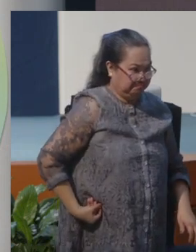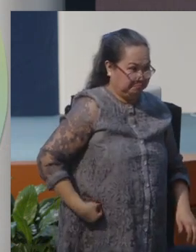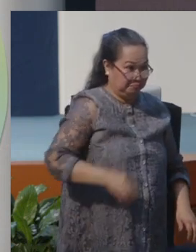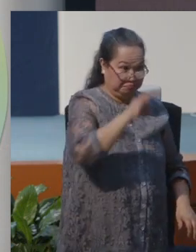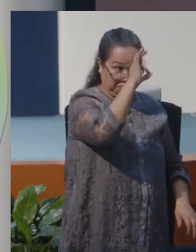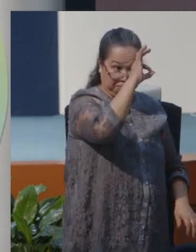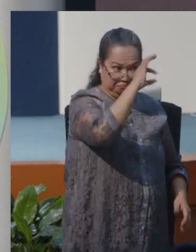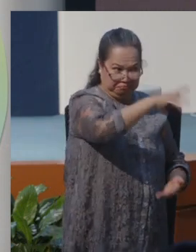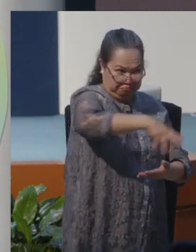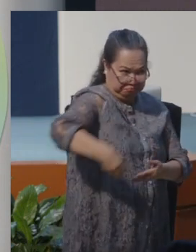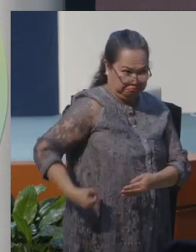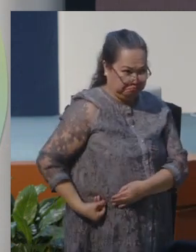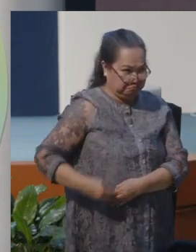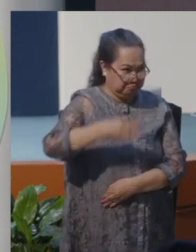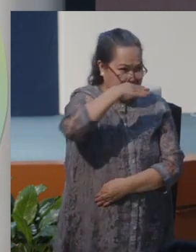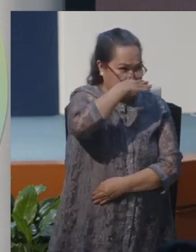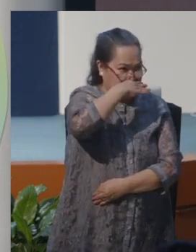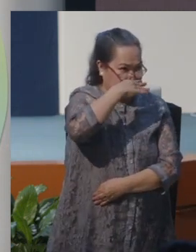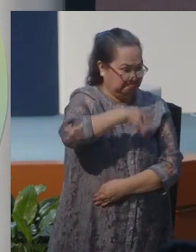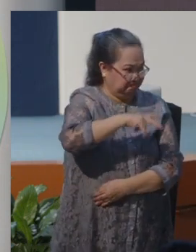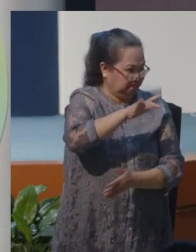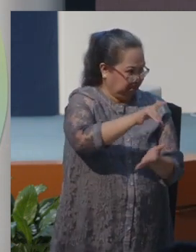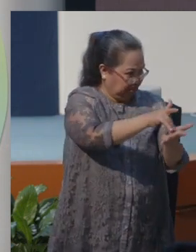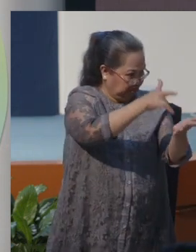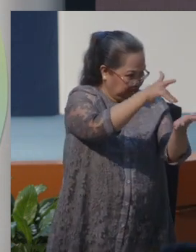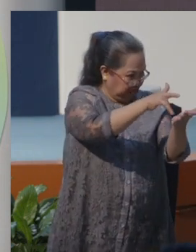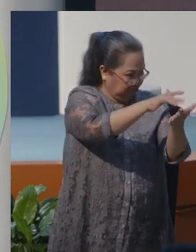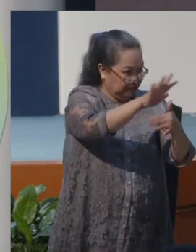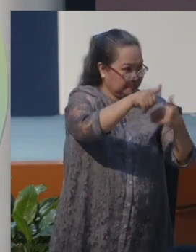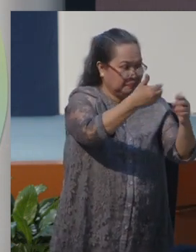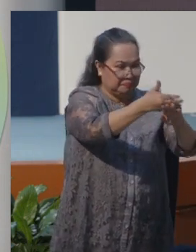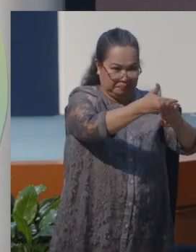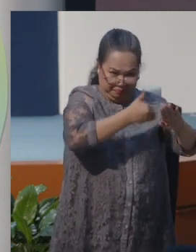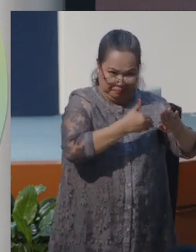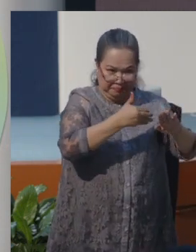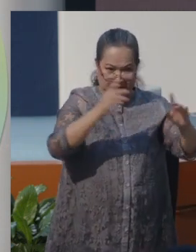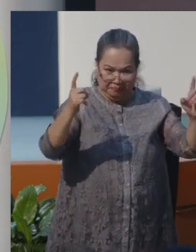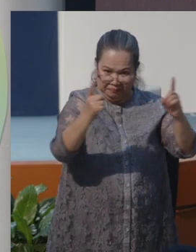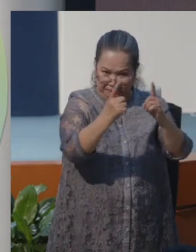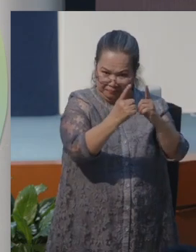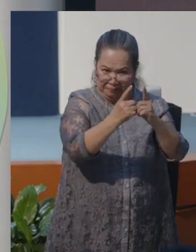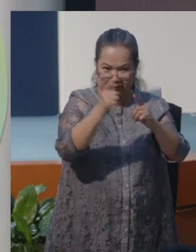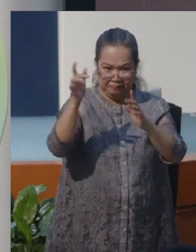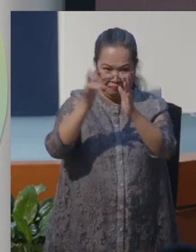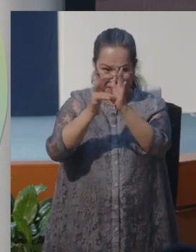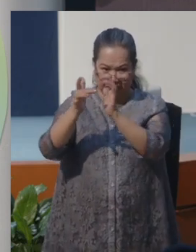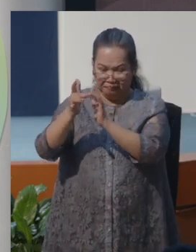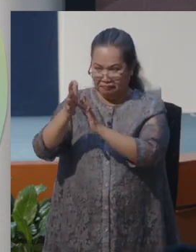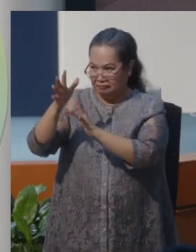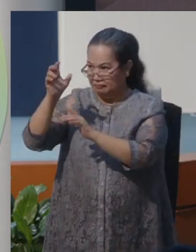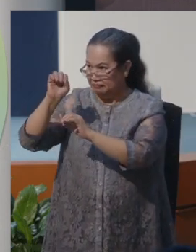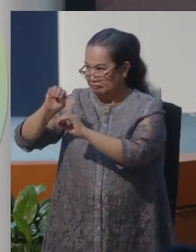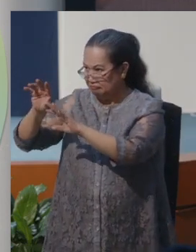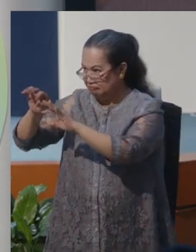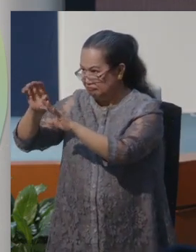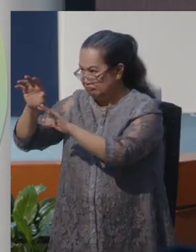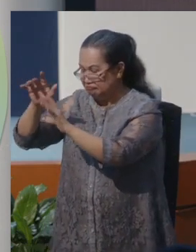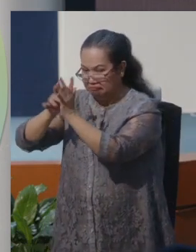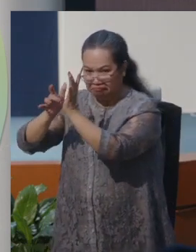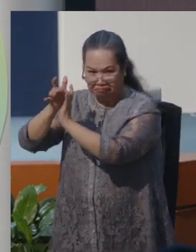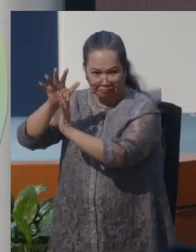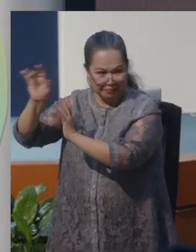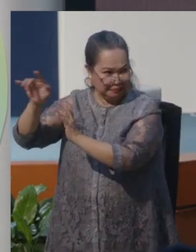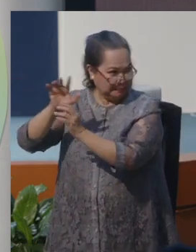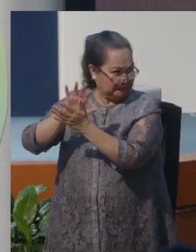treacherous, lying, thieving crook before he met Jesus. God worked through his corruption to